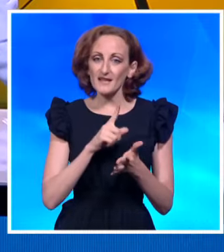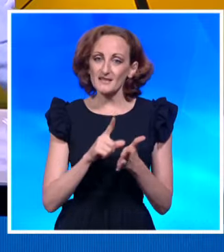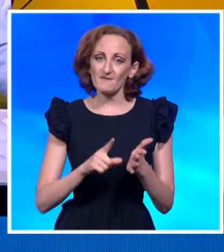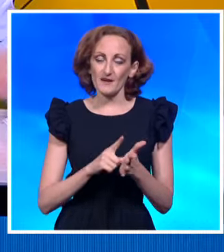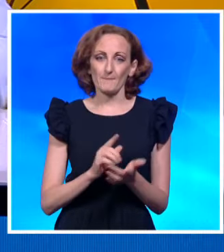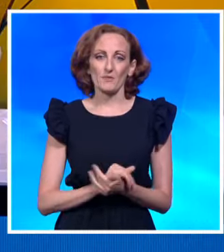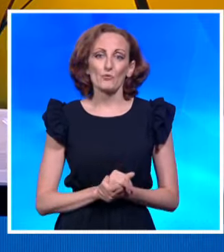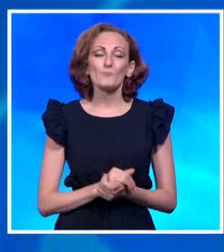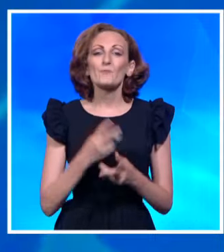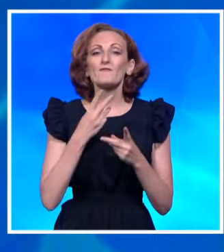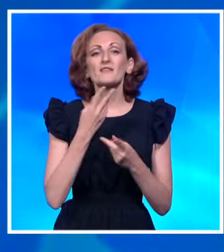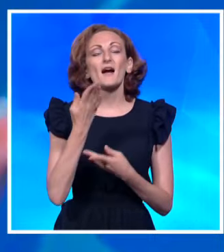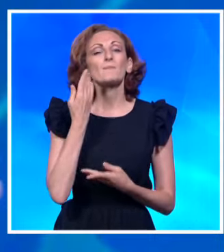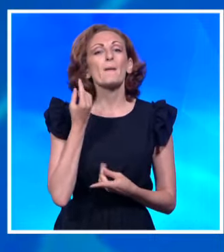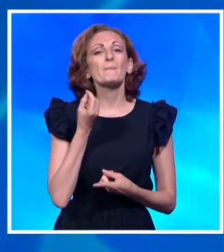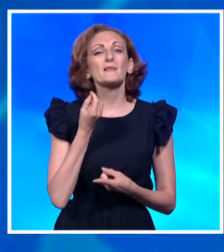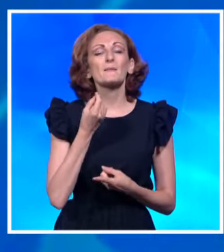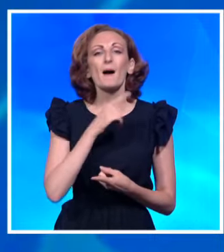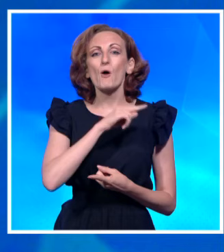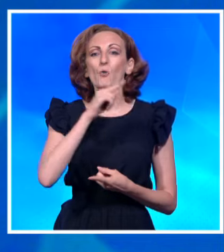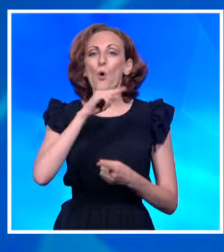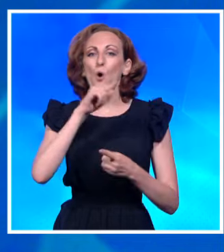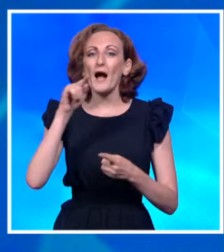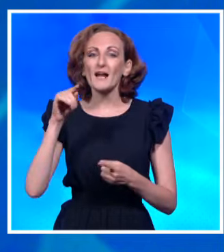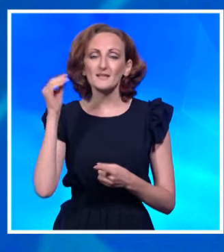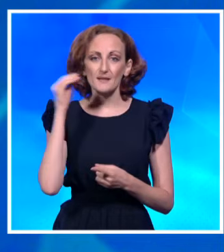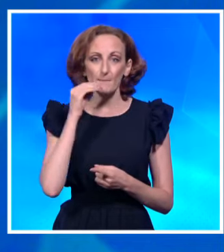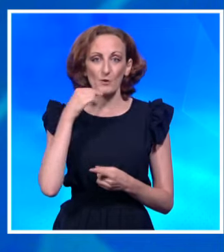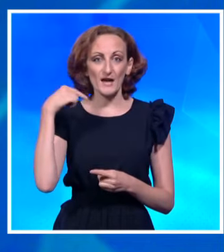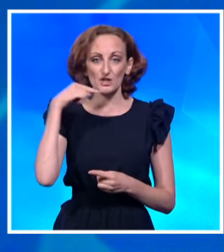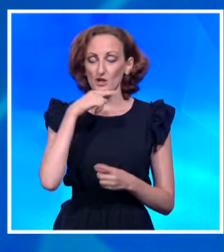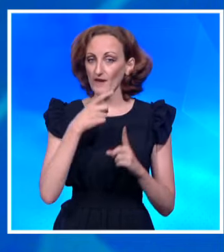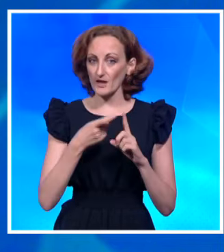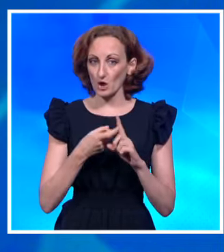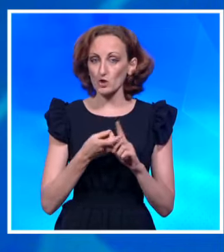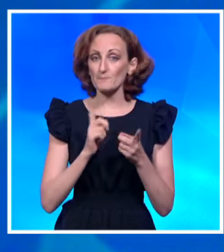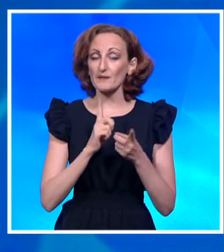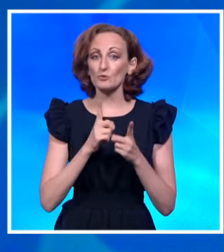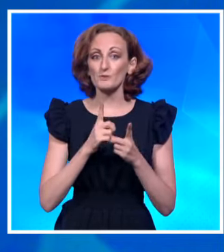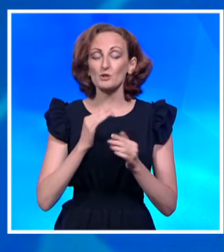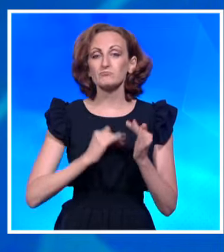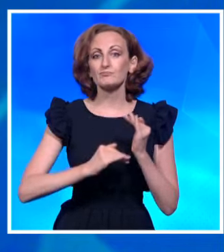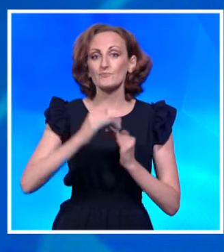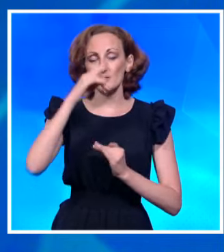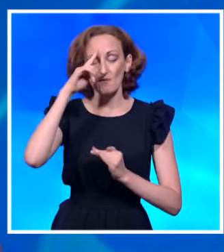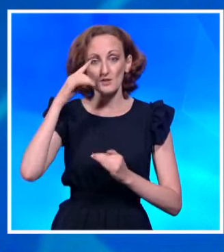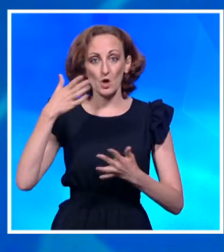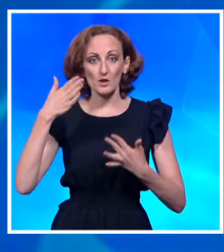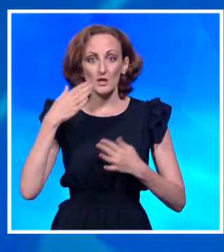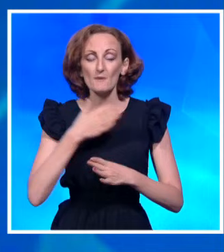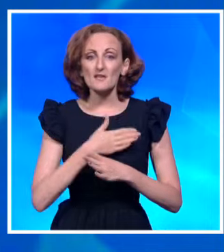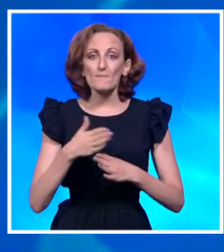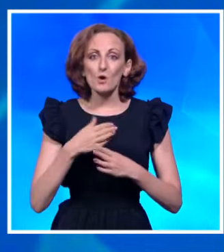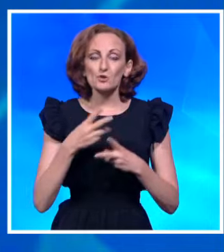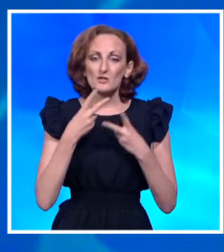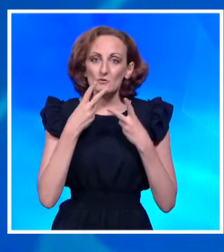малко картата на България за утре цялата в червено, код червен предупреждение за екстремни жеги и все по-често я виждаме